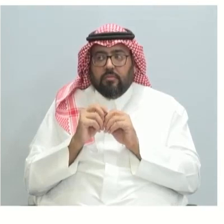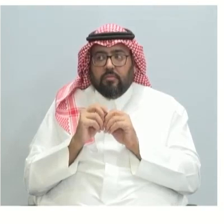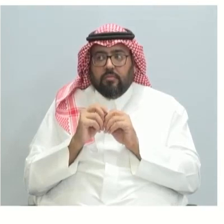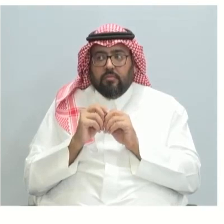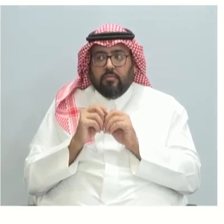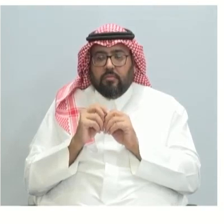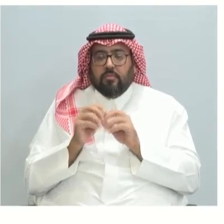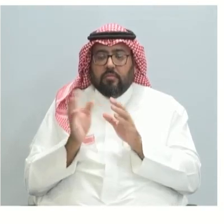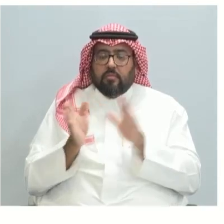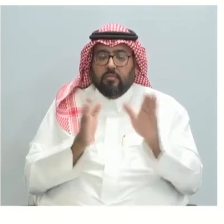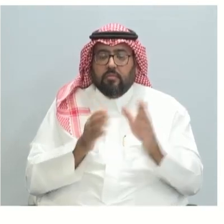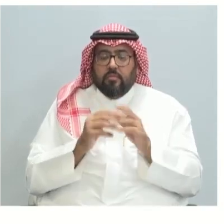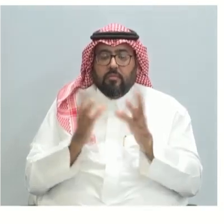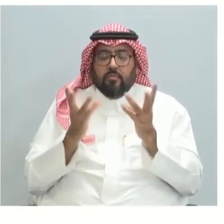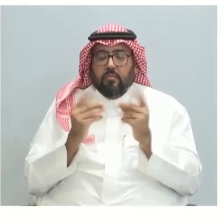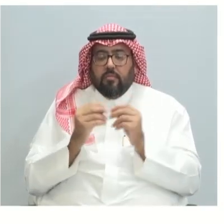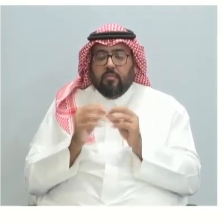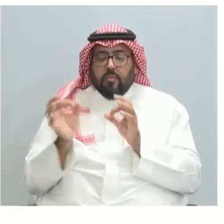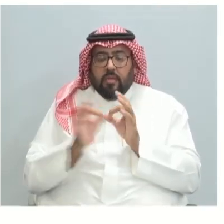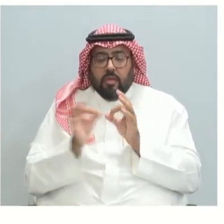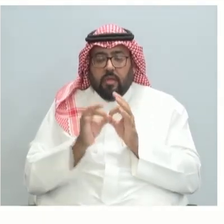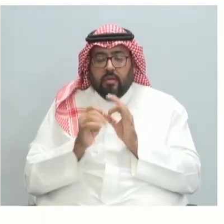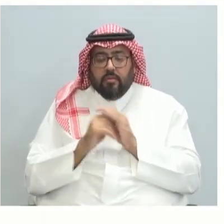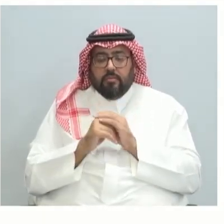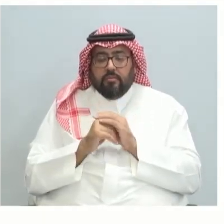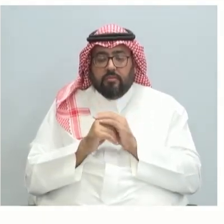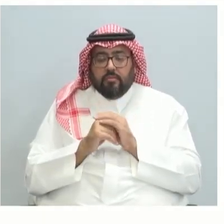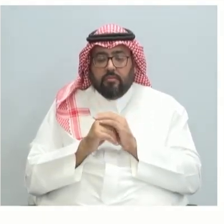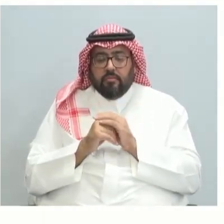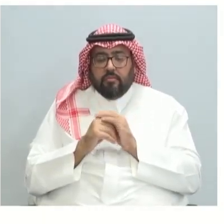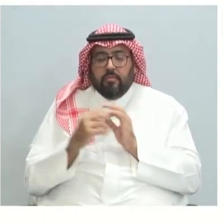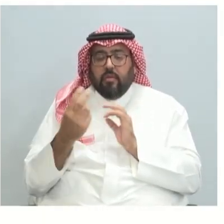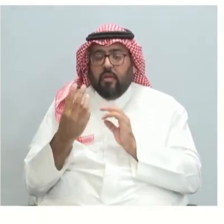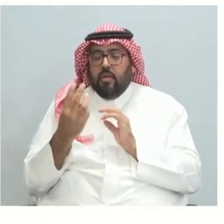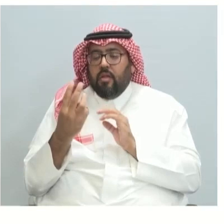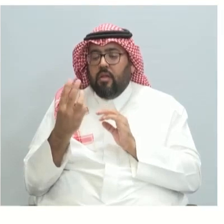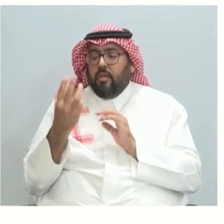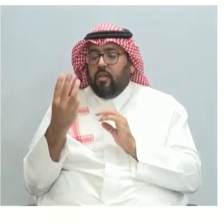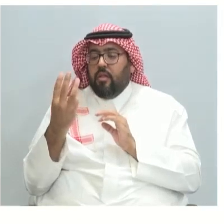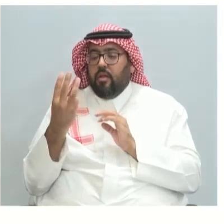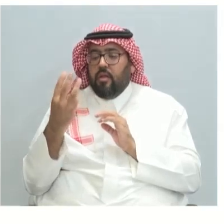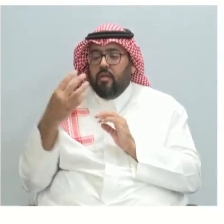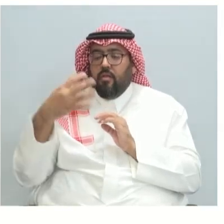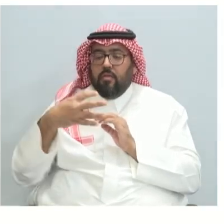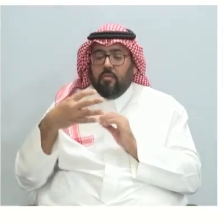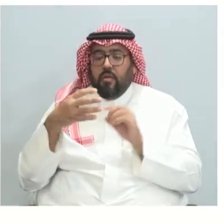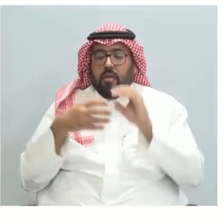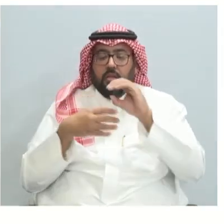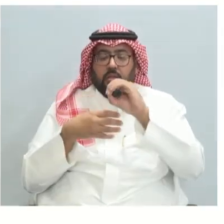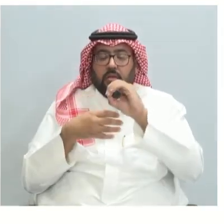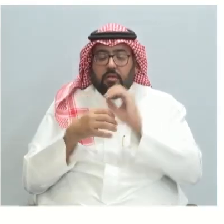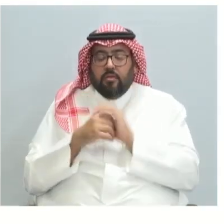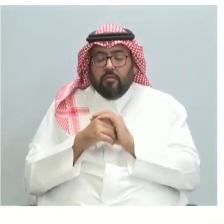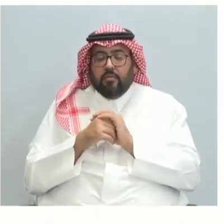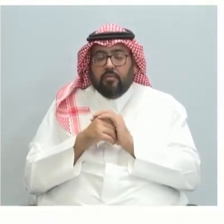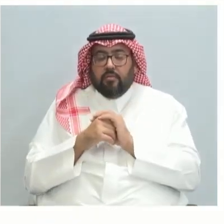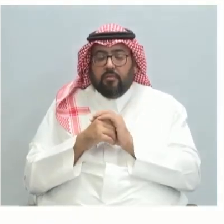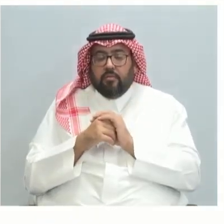الان ما هو الناتج بالتقريب نعم سوف نجد ان الناتج يساوي ثلاثه واربعين درجه